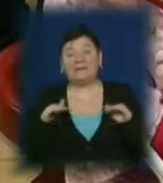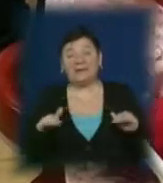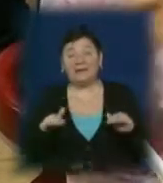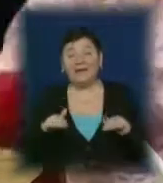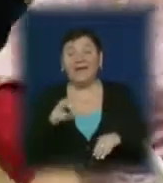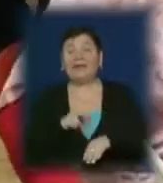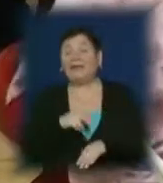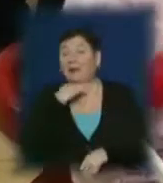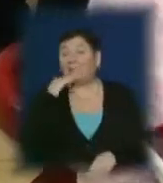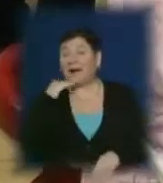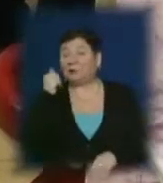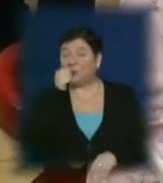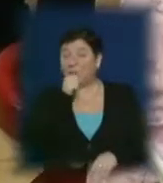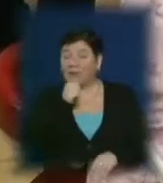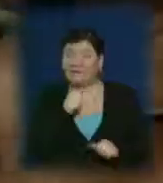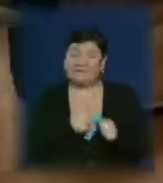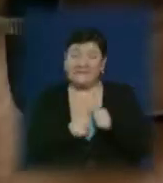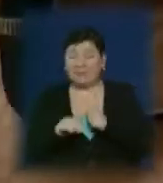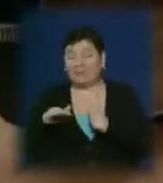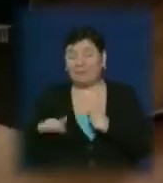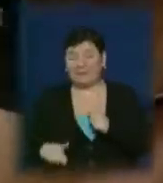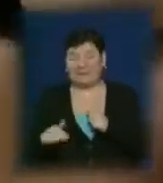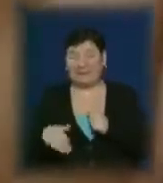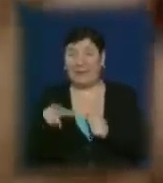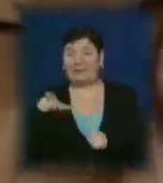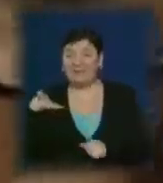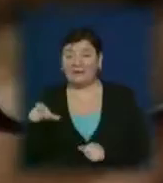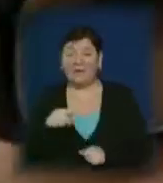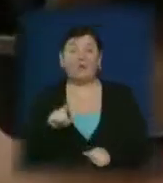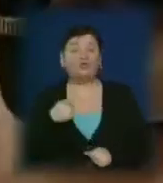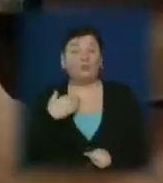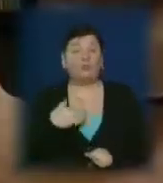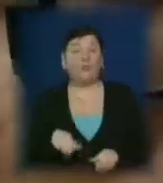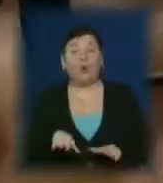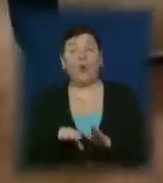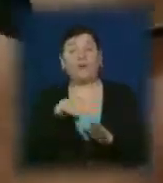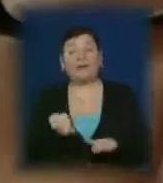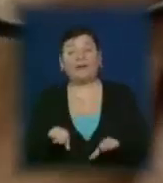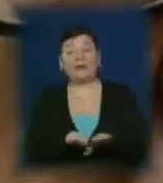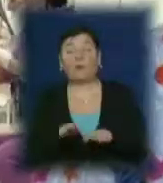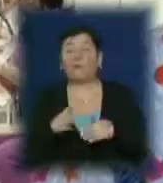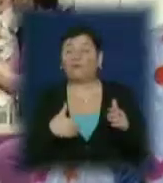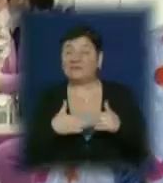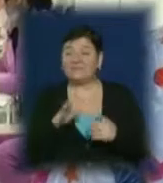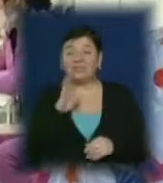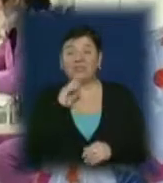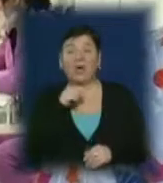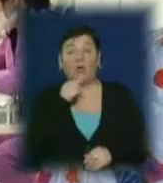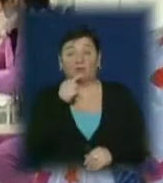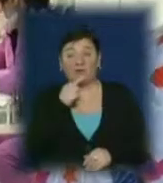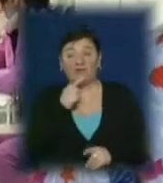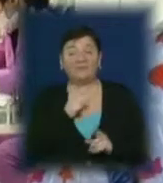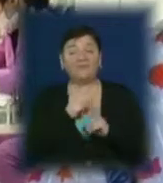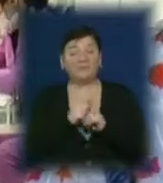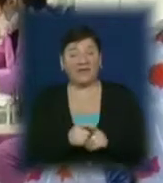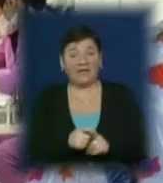вже багато років працює з найменшими пацієнтами. Коли у неї питають, чому обрала таку професію, жінка усміхається і впевнено